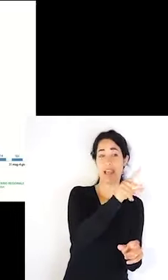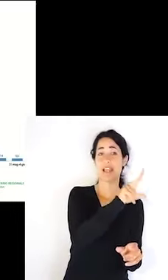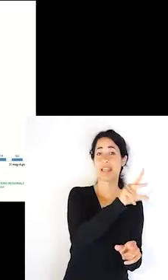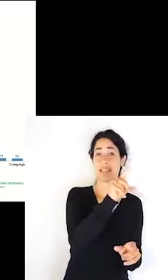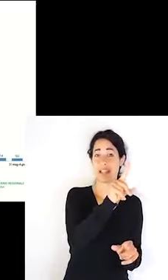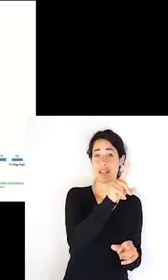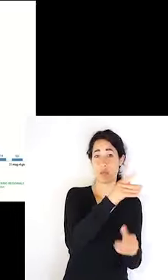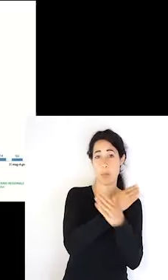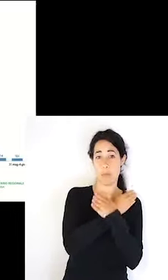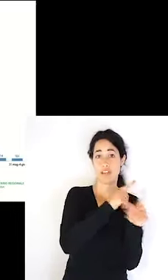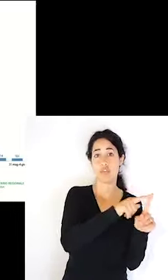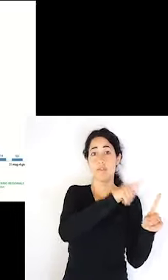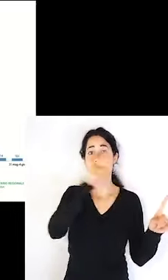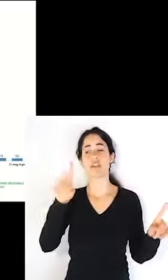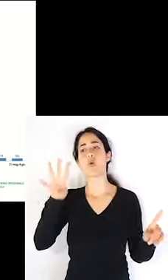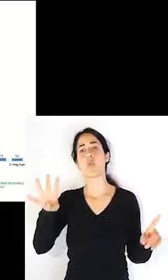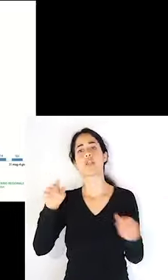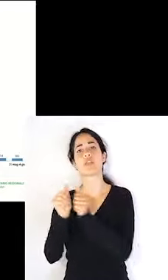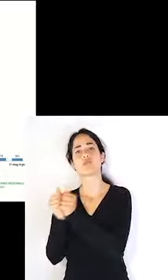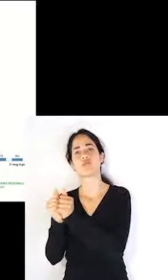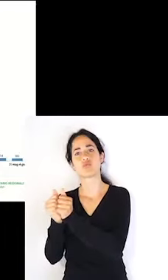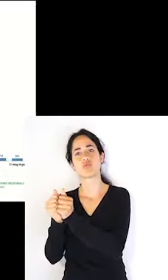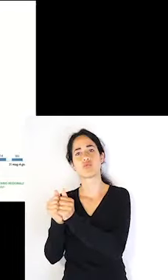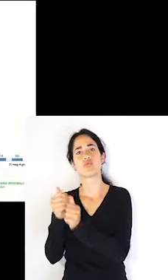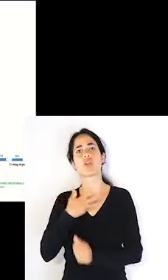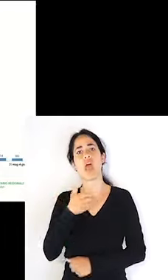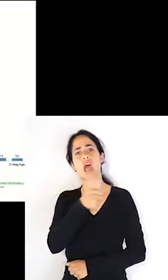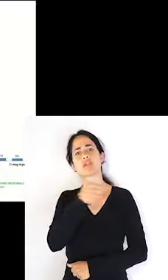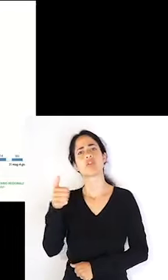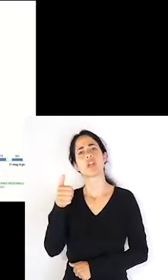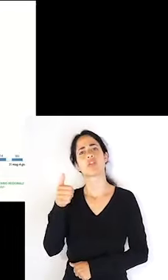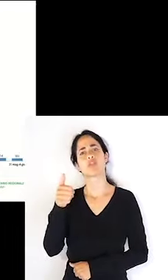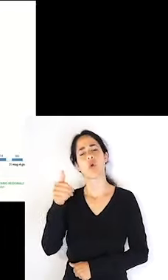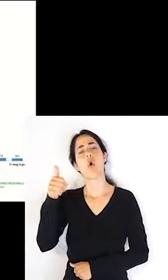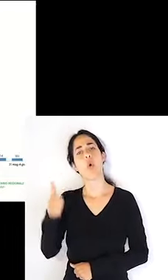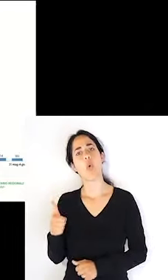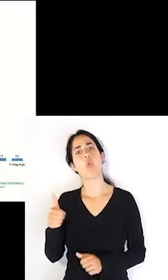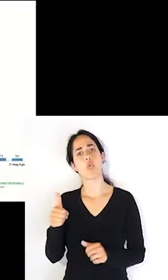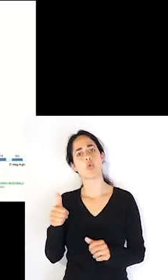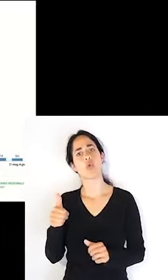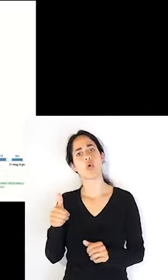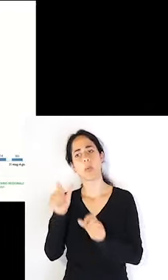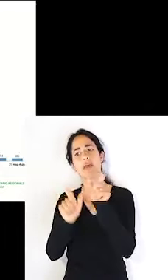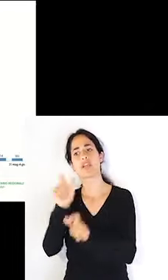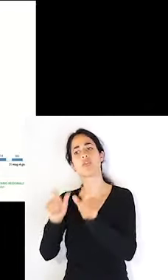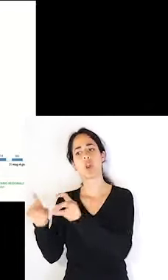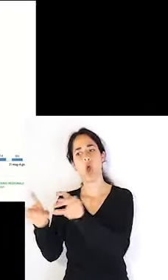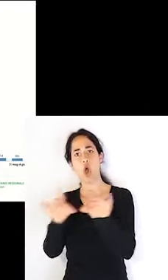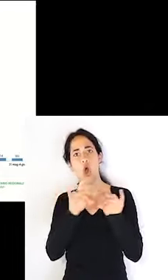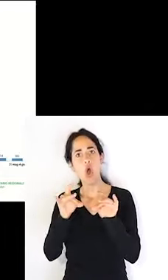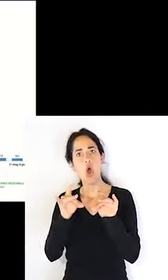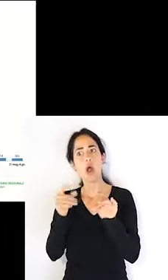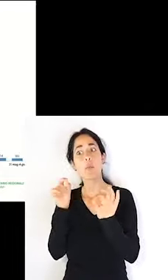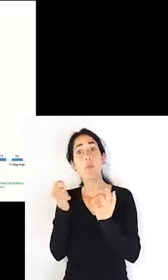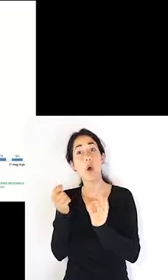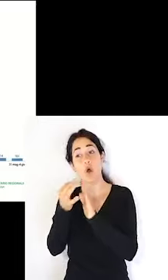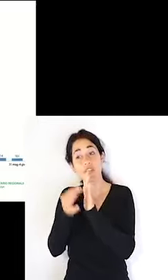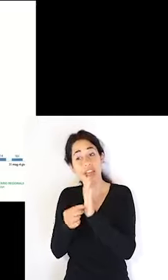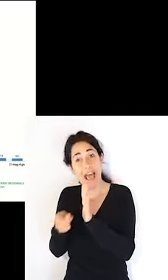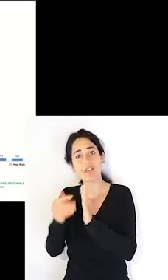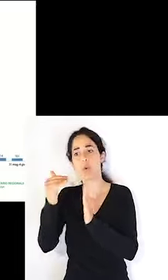i 101 positivi sono praticamente il dato più basso dall'inizio dell'epidemia.